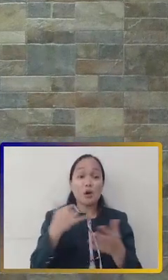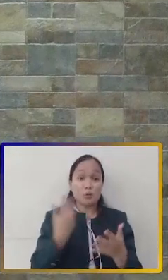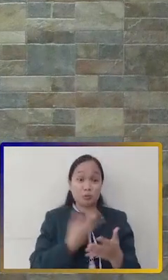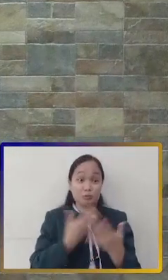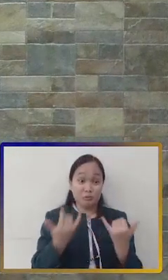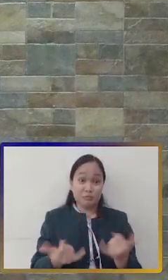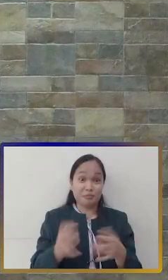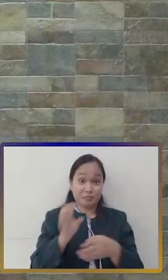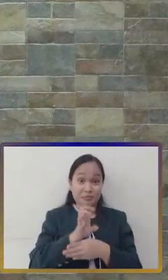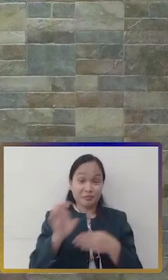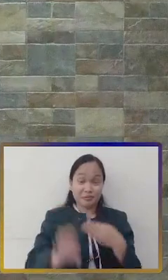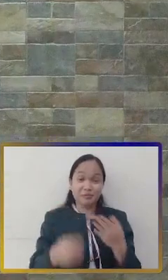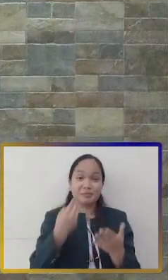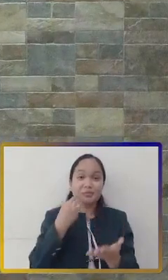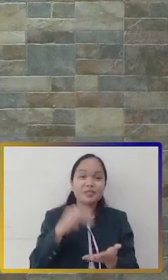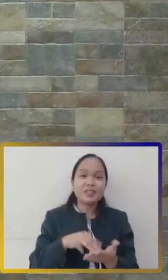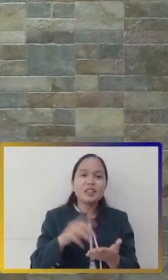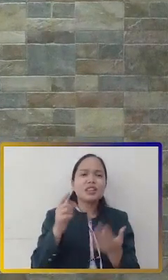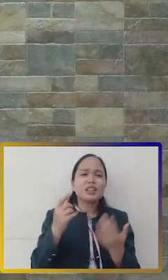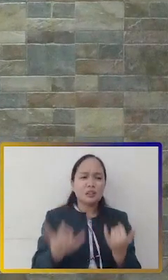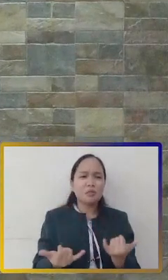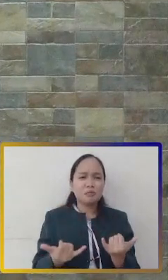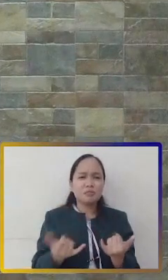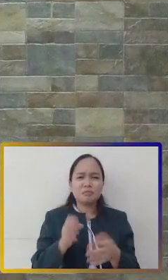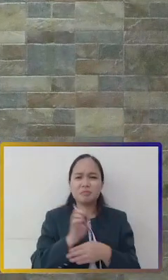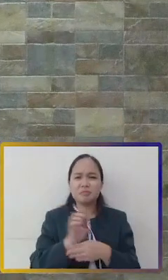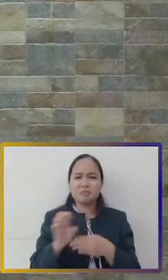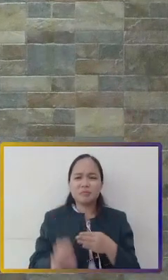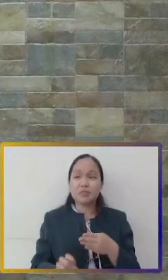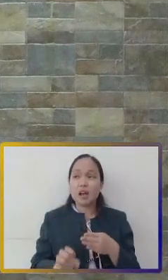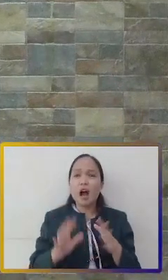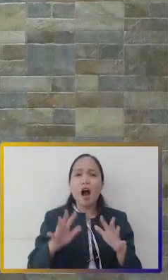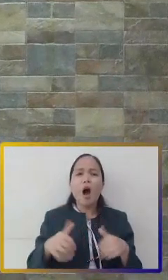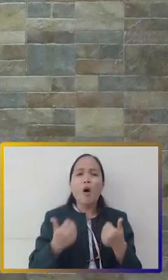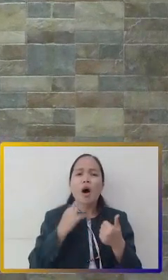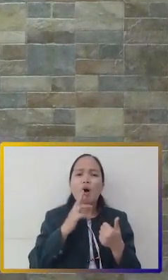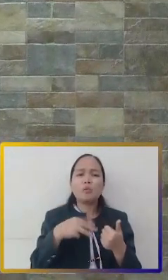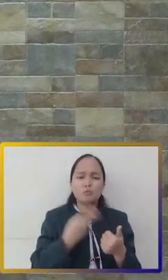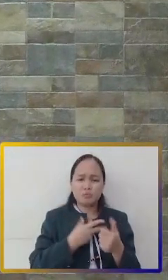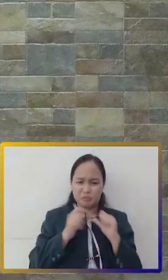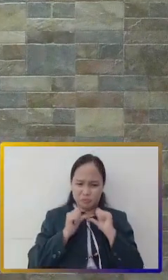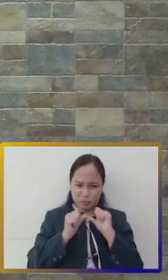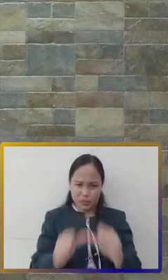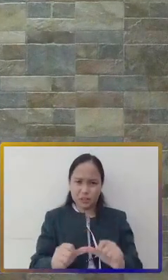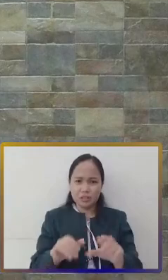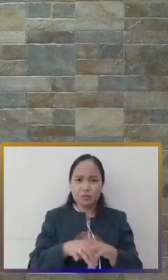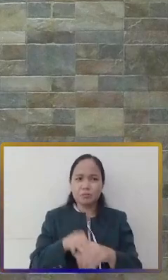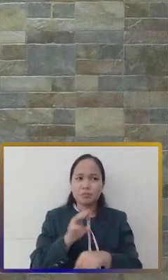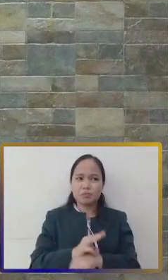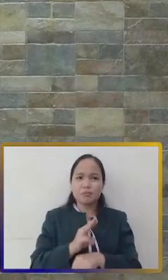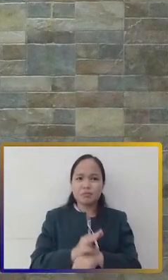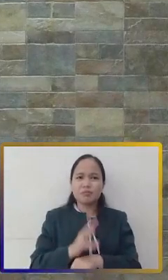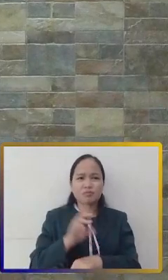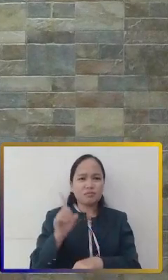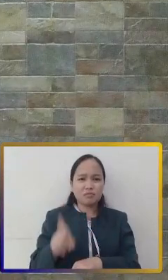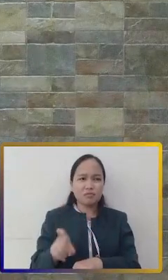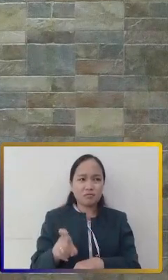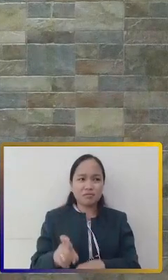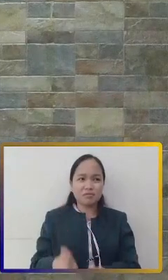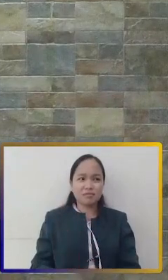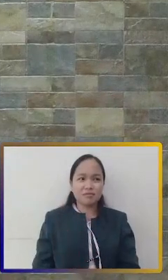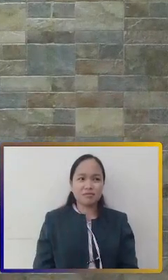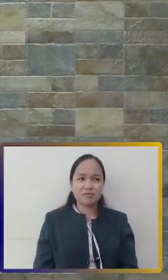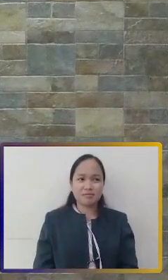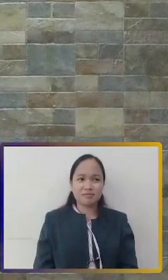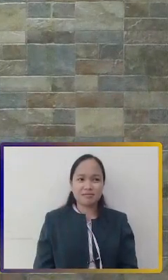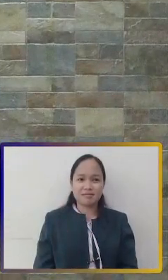katanungan. Sa panahon po natin ngayon, kamusta pa tayo sa pagpapatuloy natin sa ministry? You see, alam niyo po, ang nakakatuwa